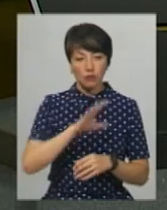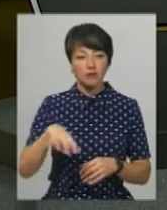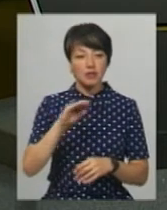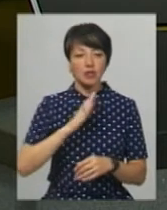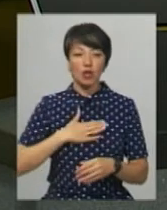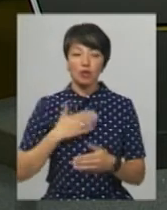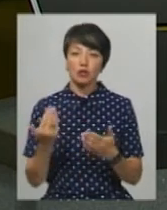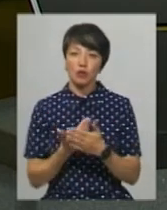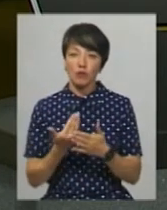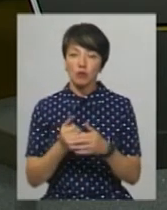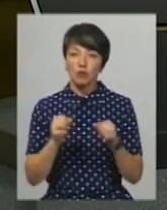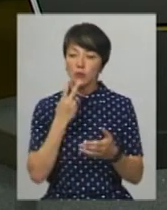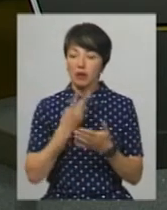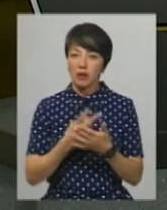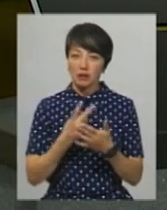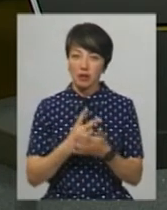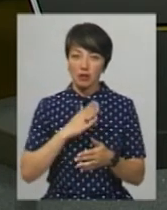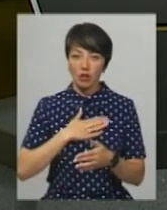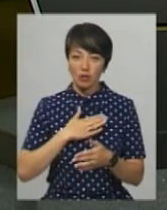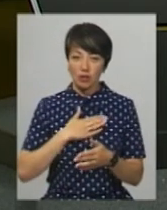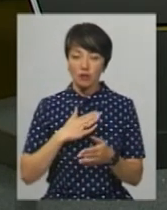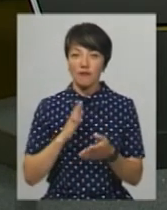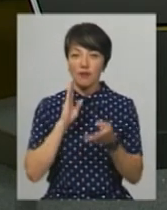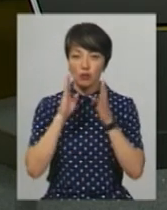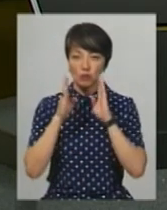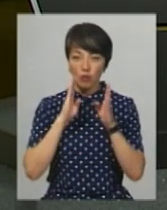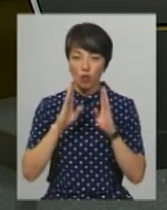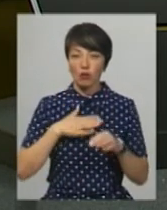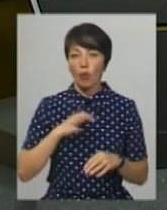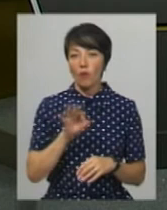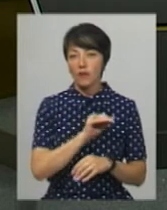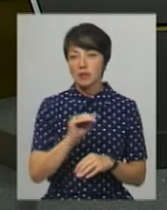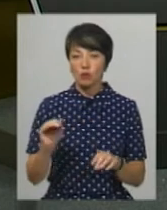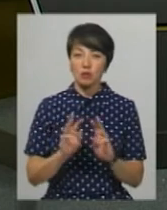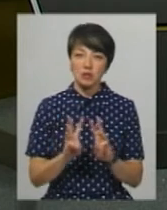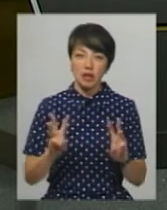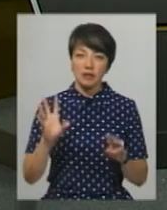наші матеріали ви можете переглядати на нашій сторінці в Facebook, на нашому офіційному